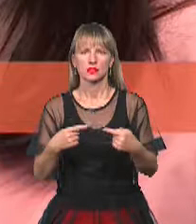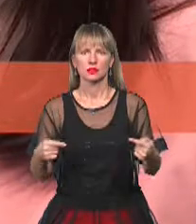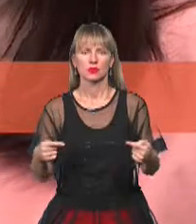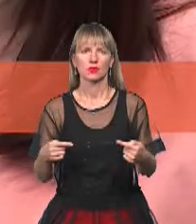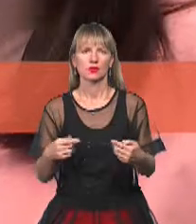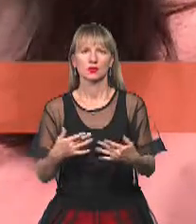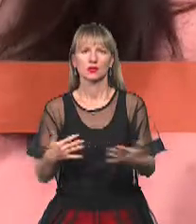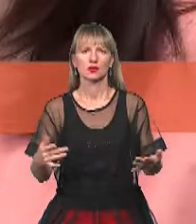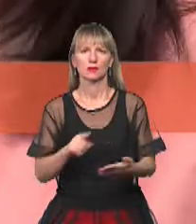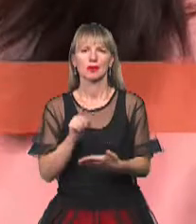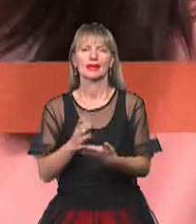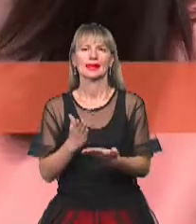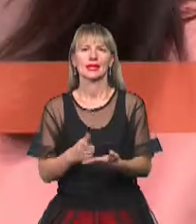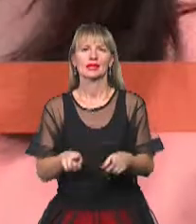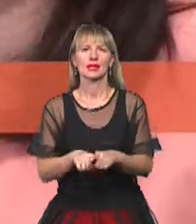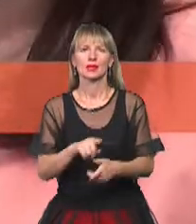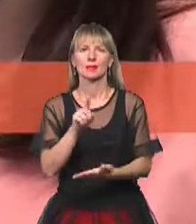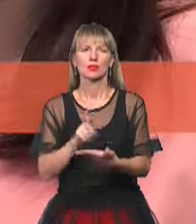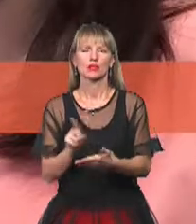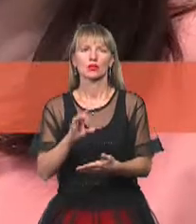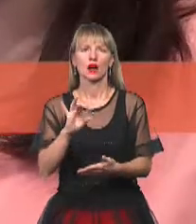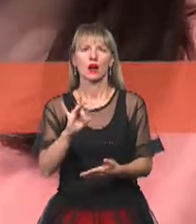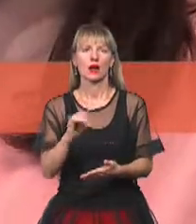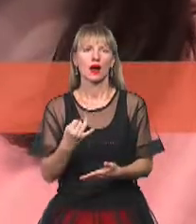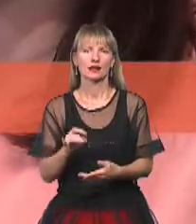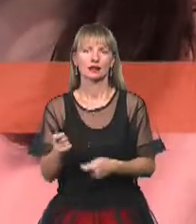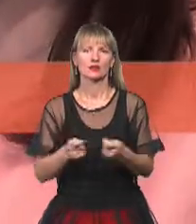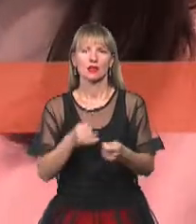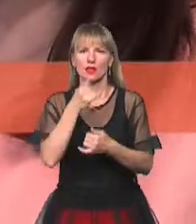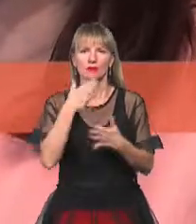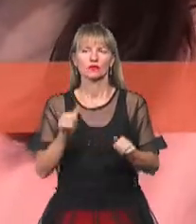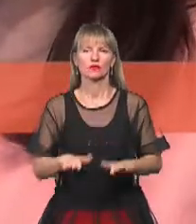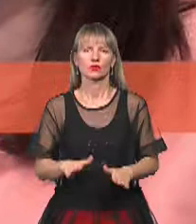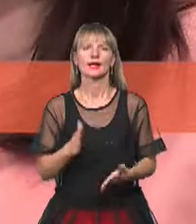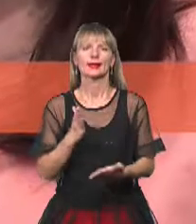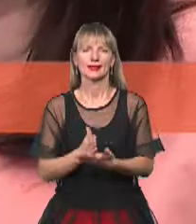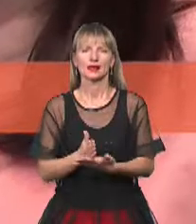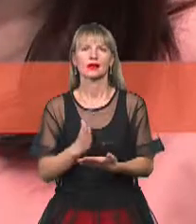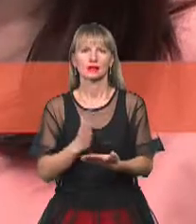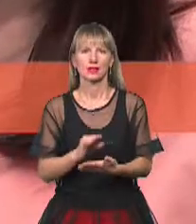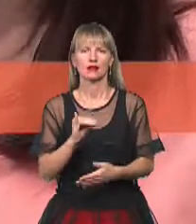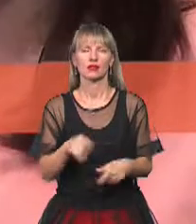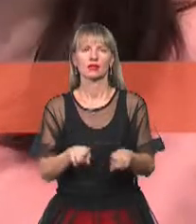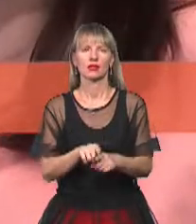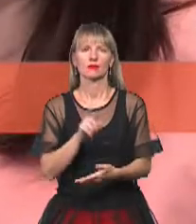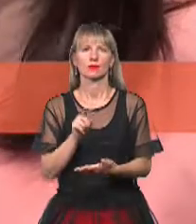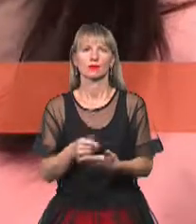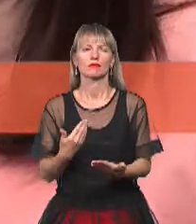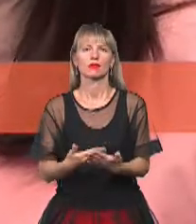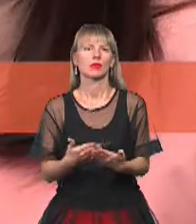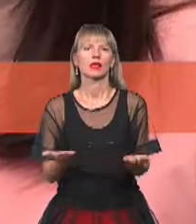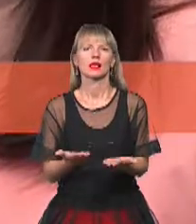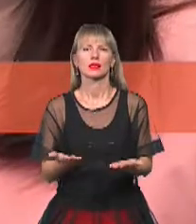низка. Чи є таке питання, що райадміністрація не може вирішити, і тому вона опиняється десь... Є й такі питання, але... Ну, от наразі, от